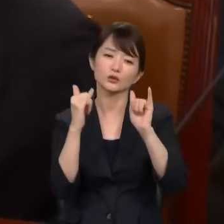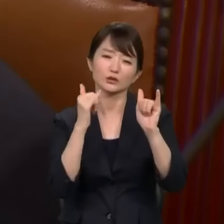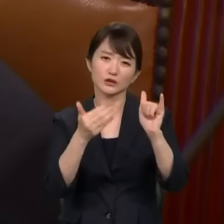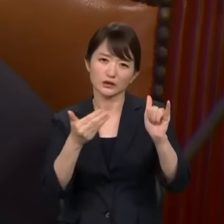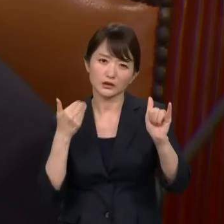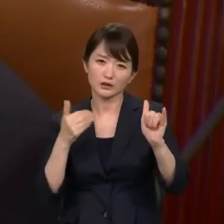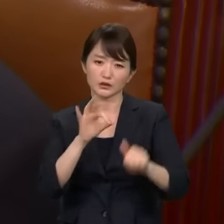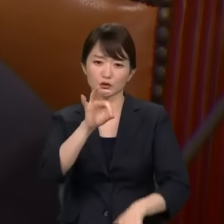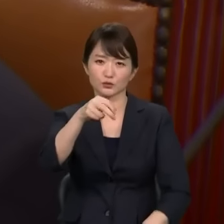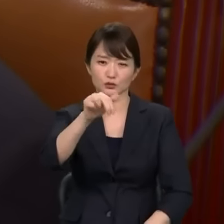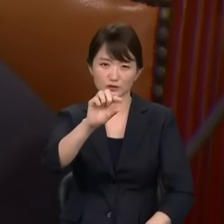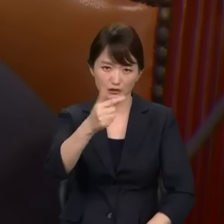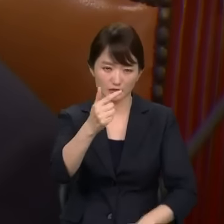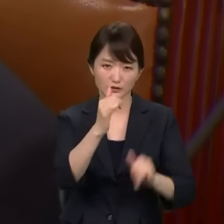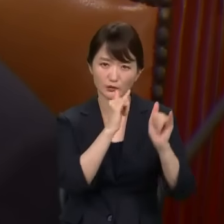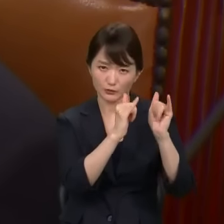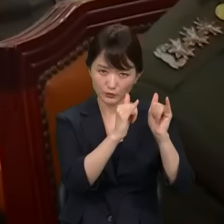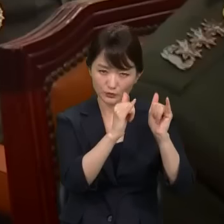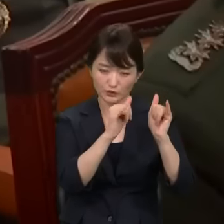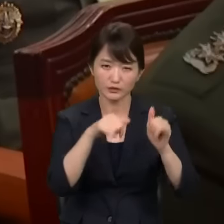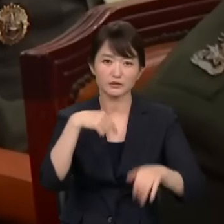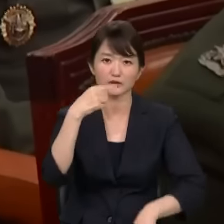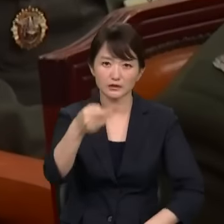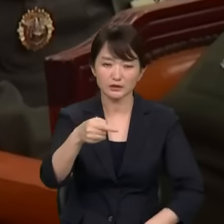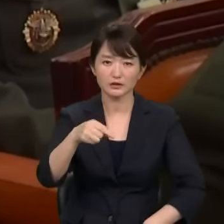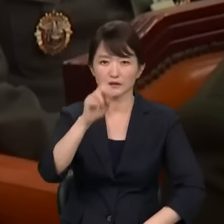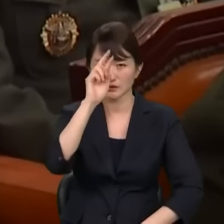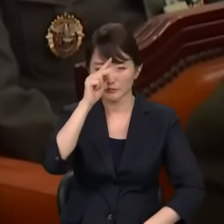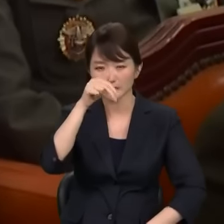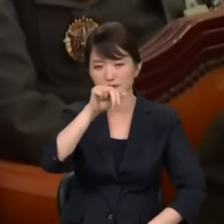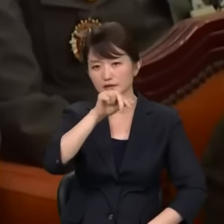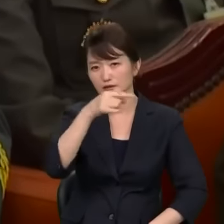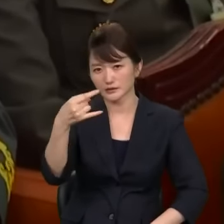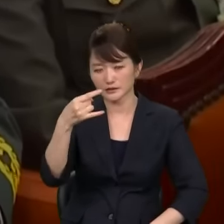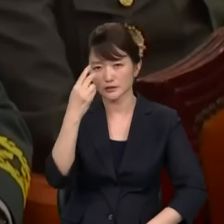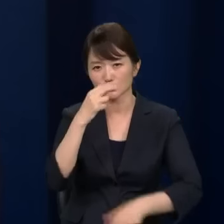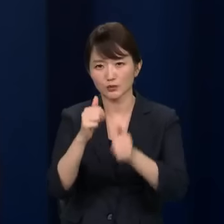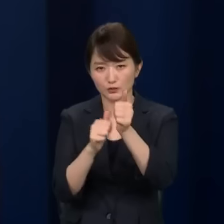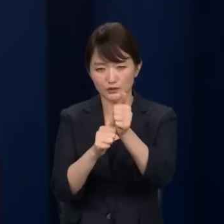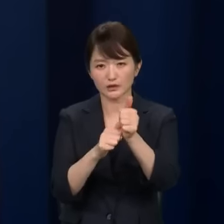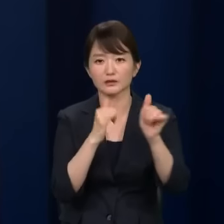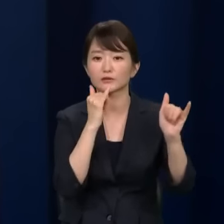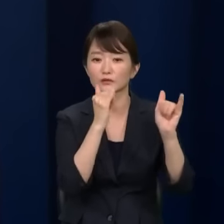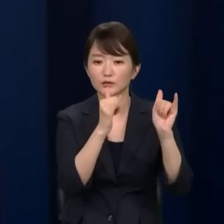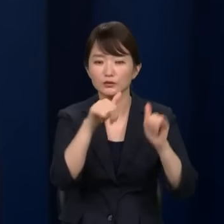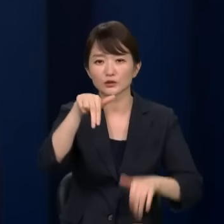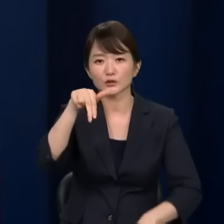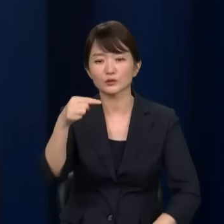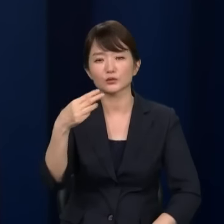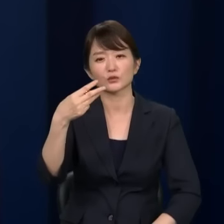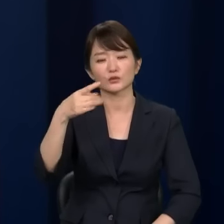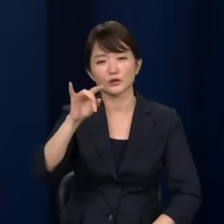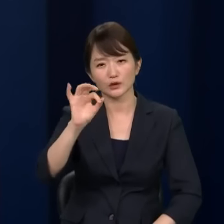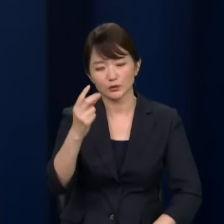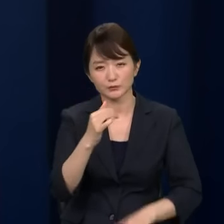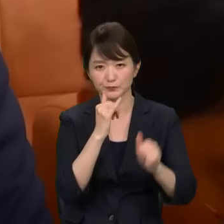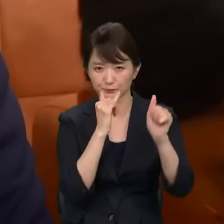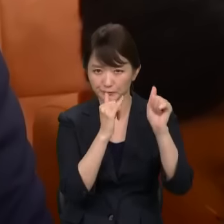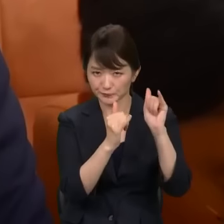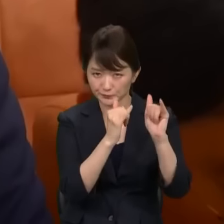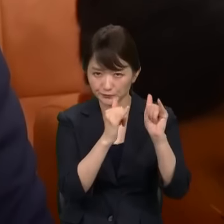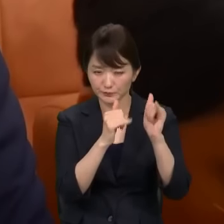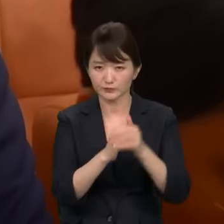국방부 법무관리관과 통화 후에는 박진희 국방부 장관 보좌관, 조태용 국가안보실장,